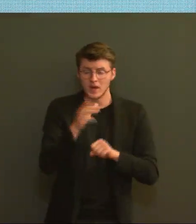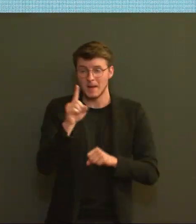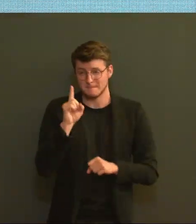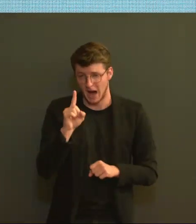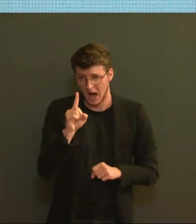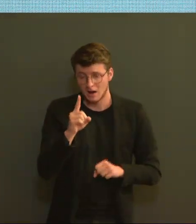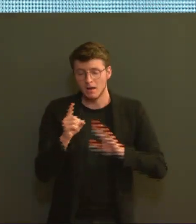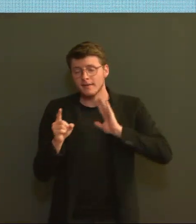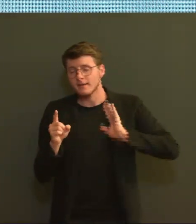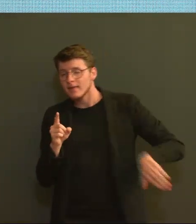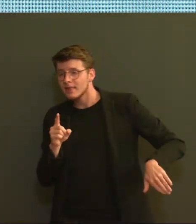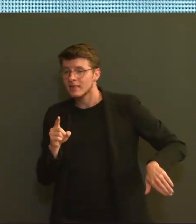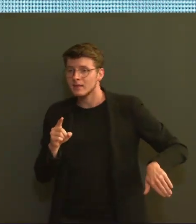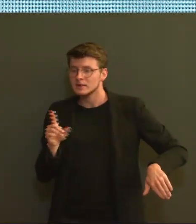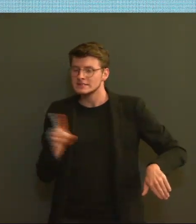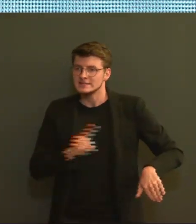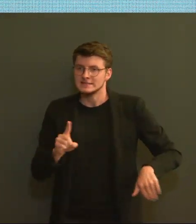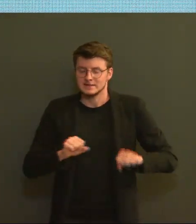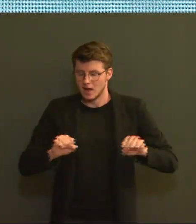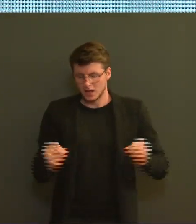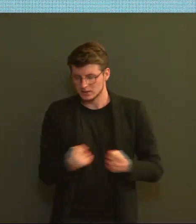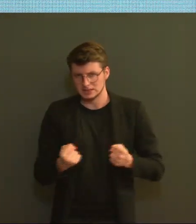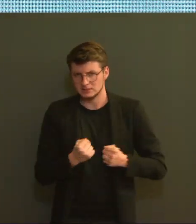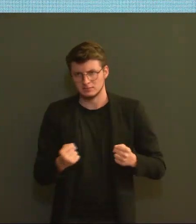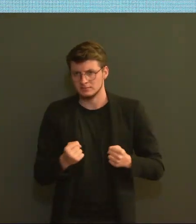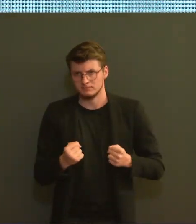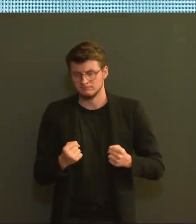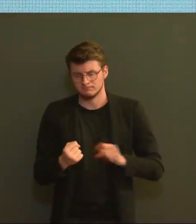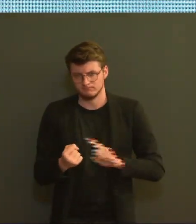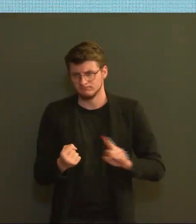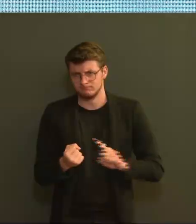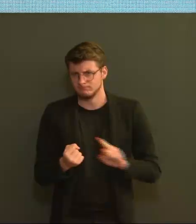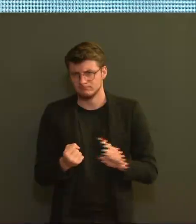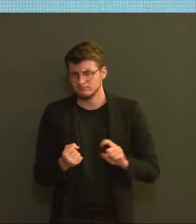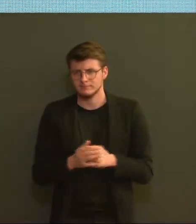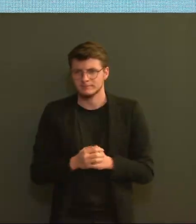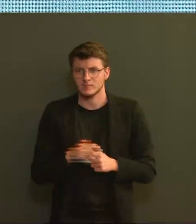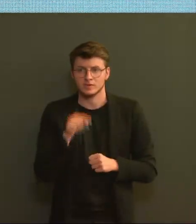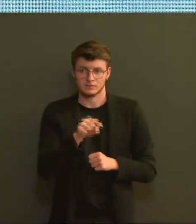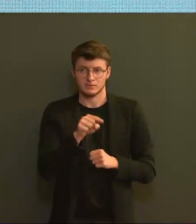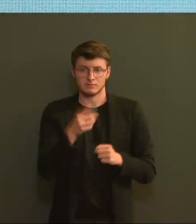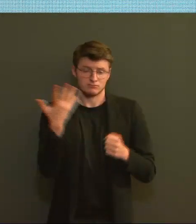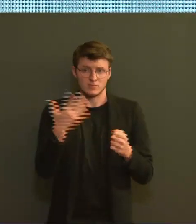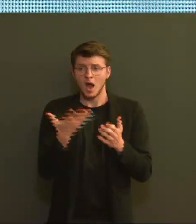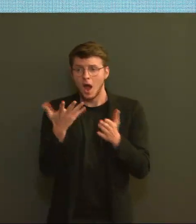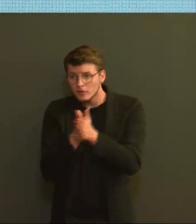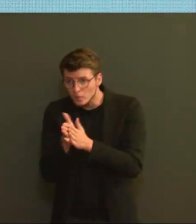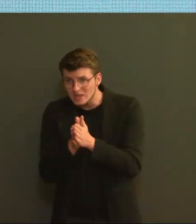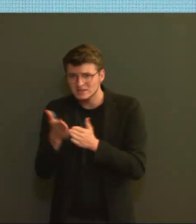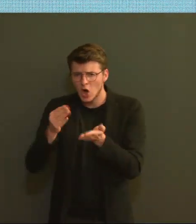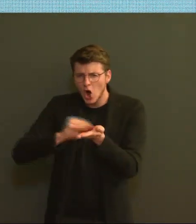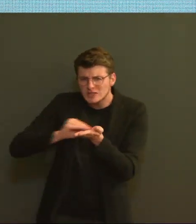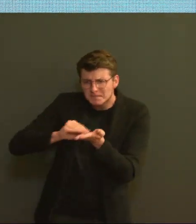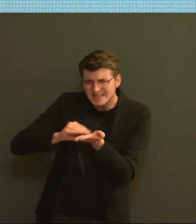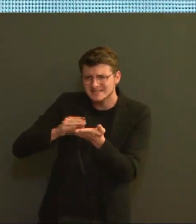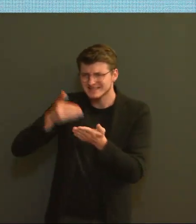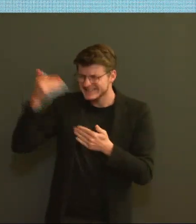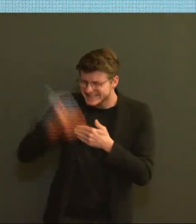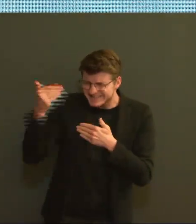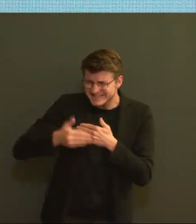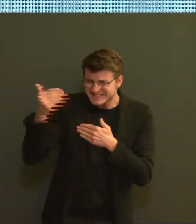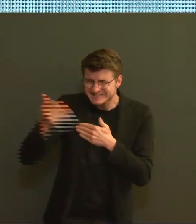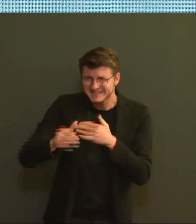moment geen optie. Daarom, was of ontsmet uw handen grondig en doe dat meerdere keren